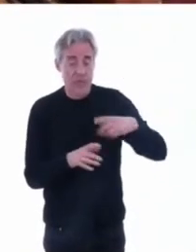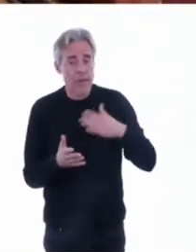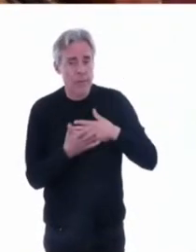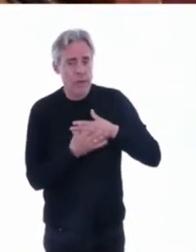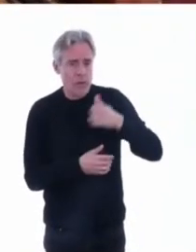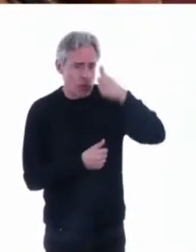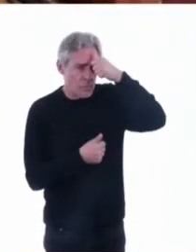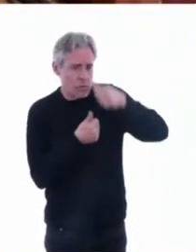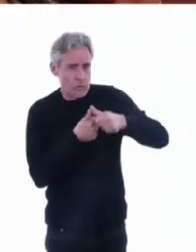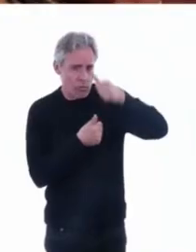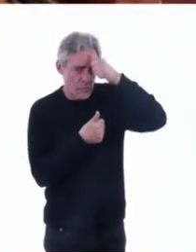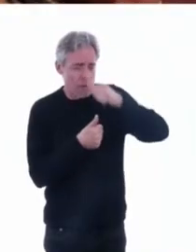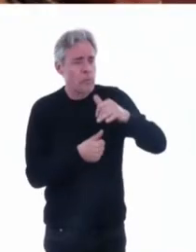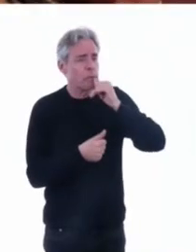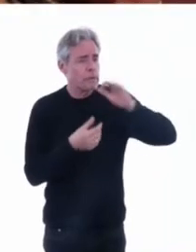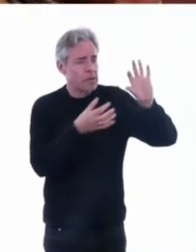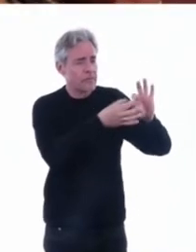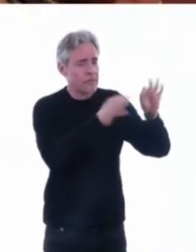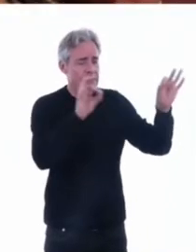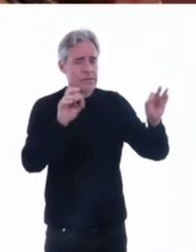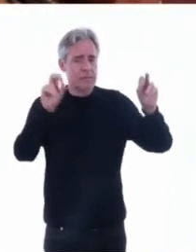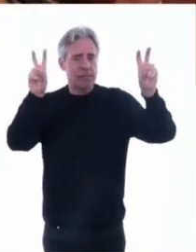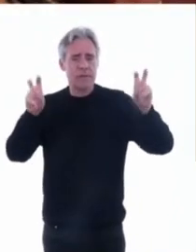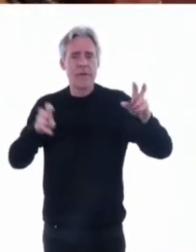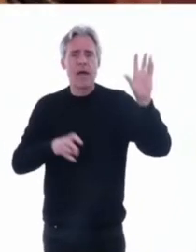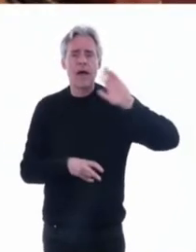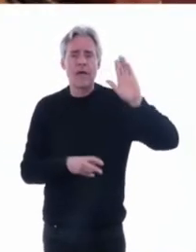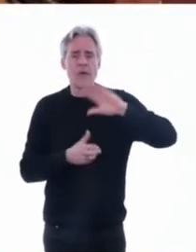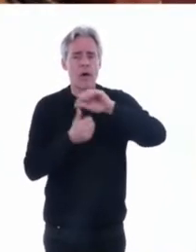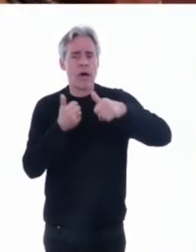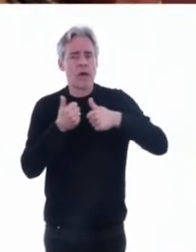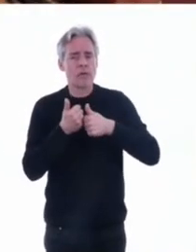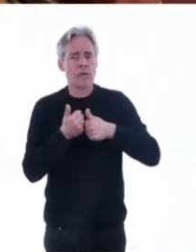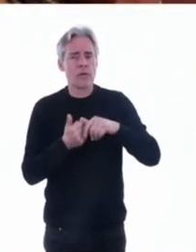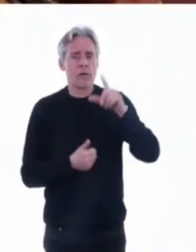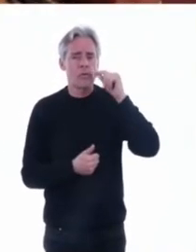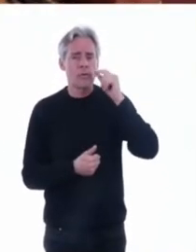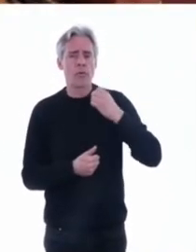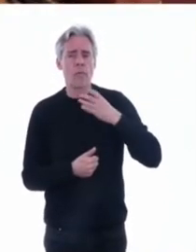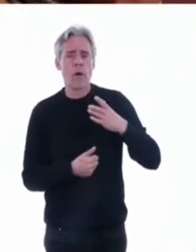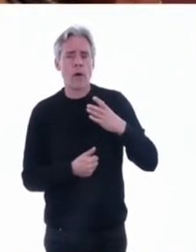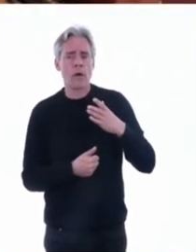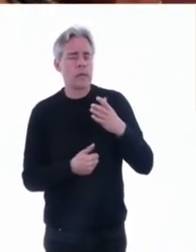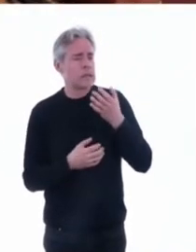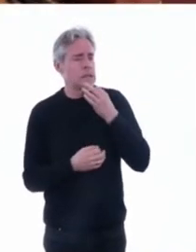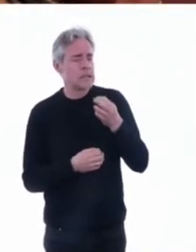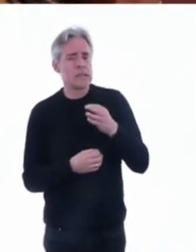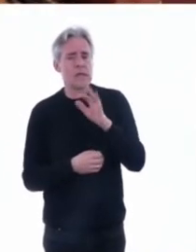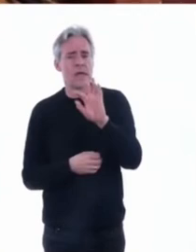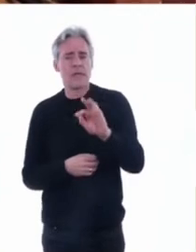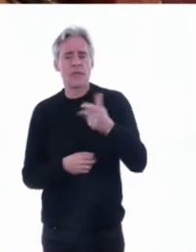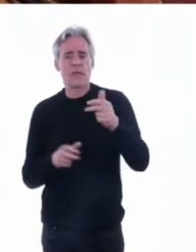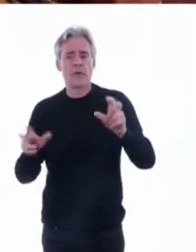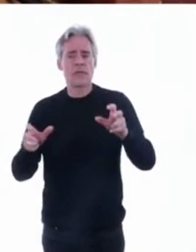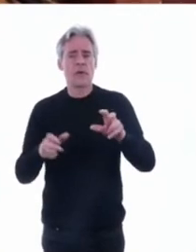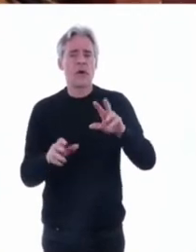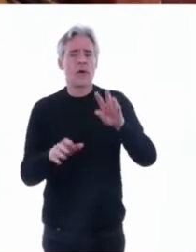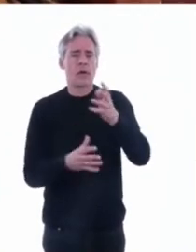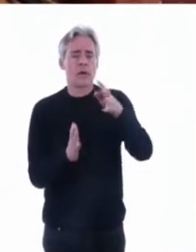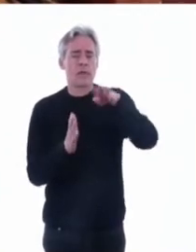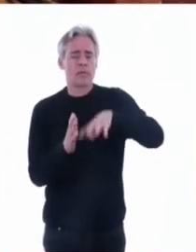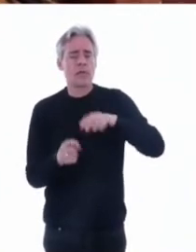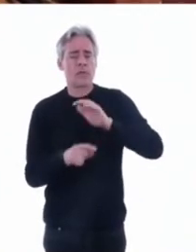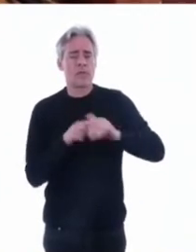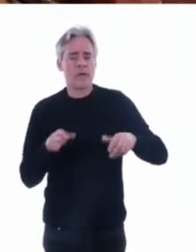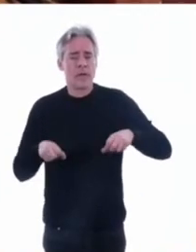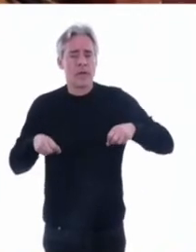petite citation de votre ancien adjoint Bernard Blanc, disant sur France 3 qu'il ferait en 4 mois ce qu'Alain